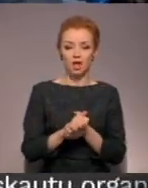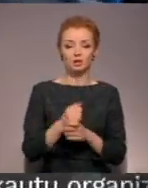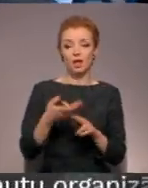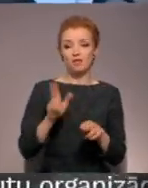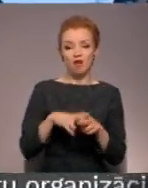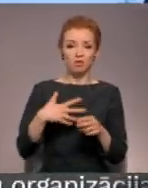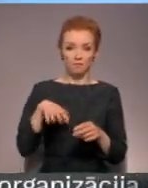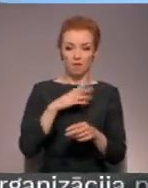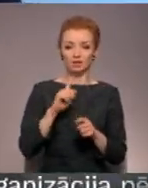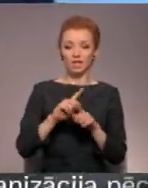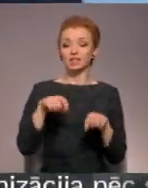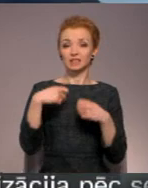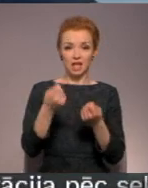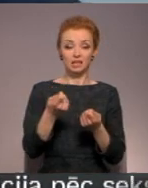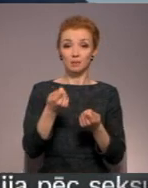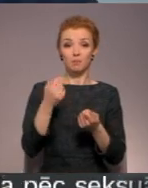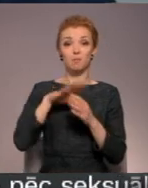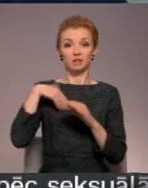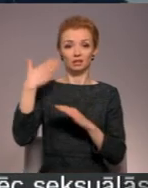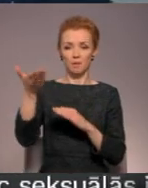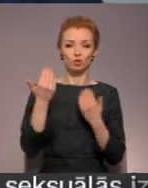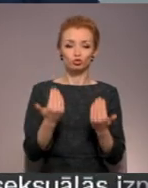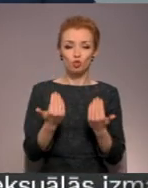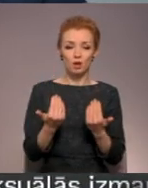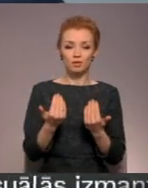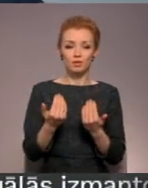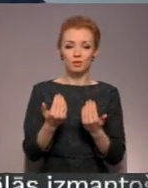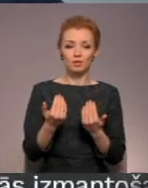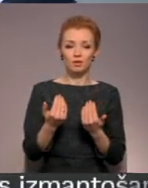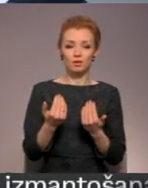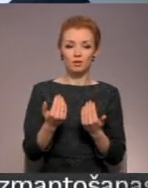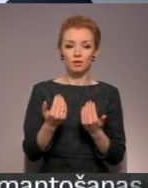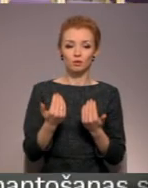arī sniegsim savu viedokli. Bet šodien? Jā, es tā domāju.